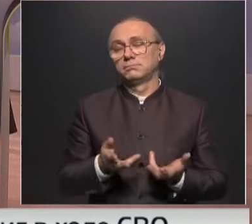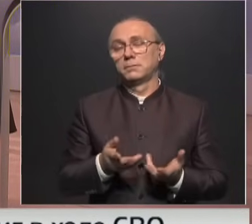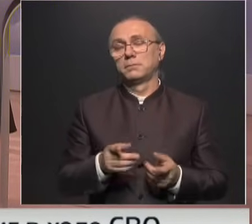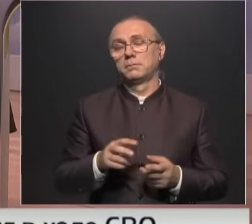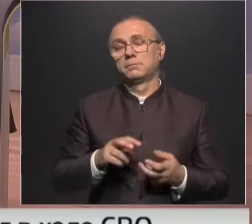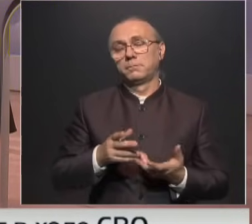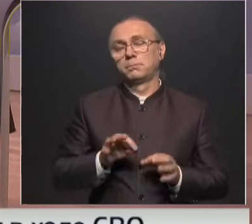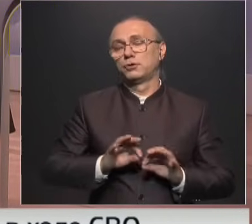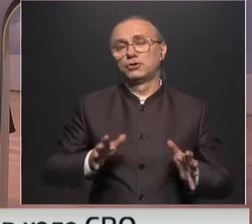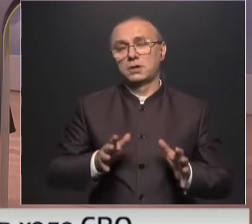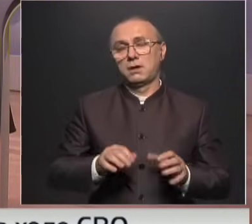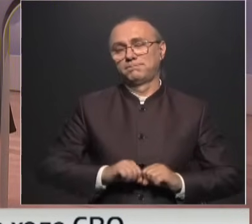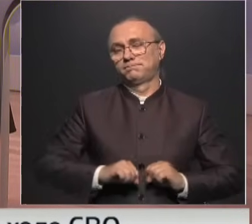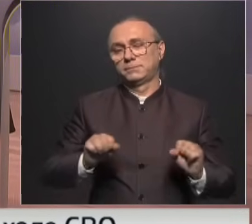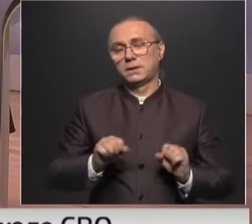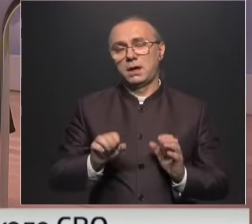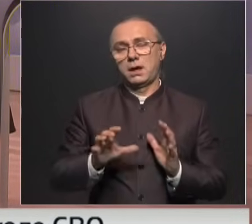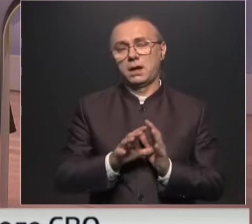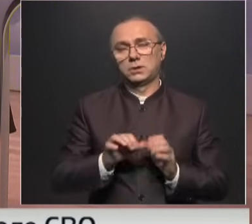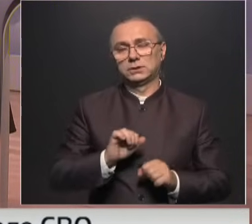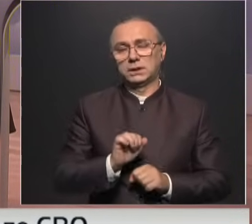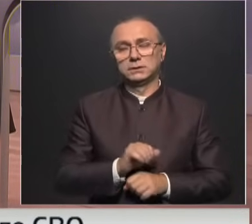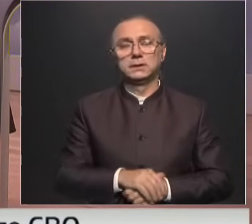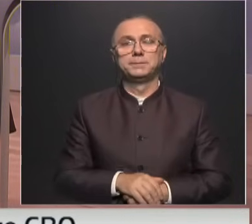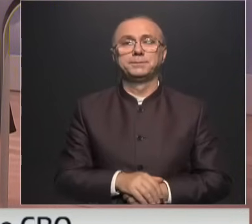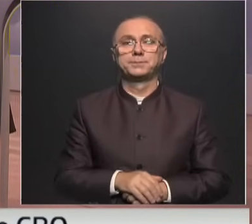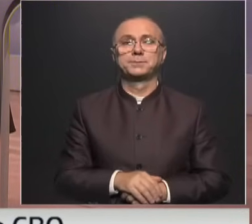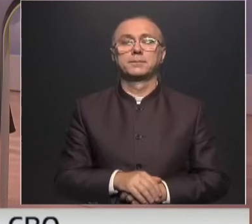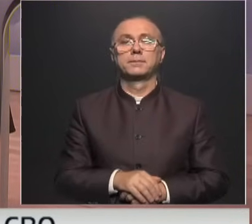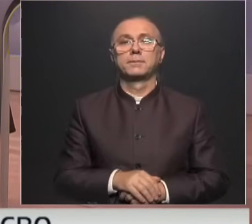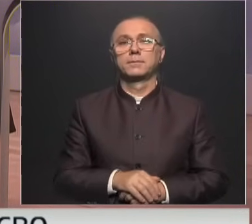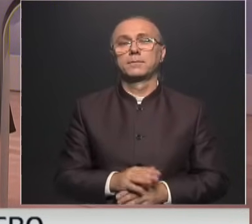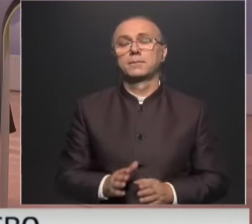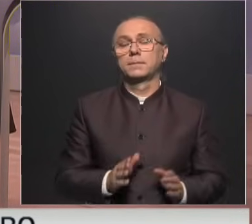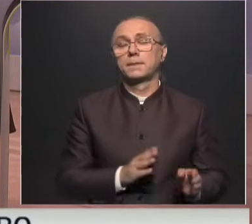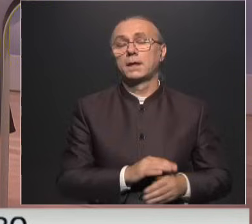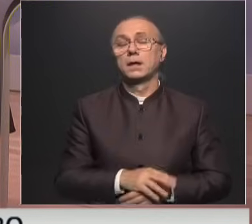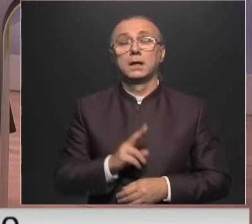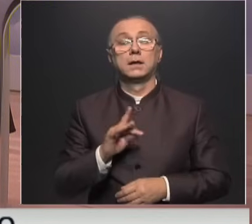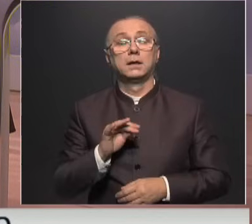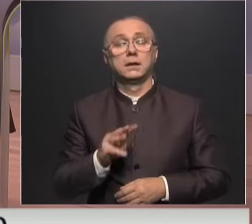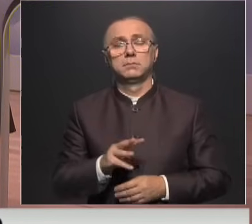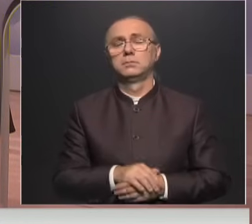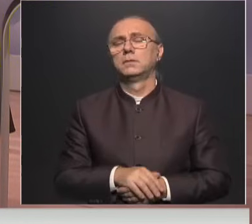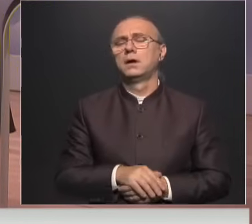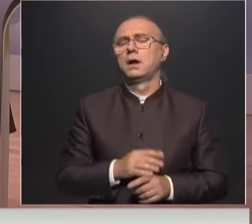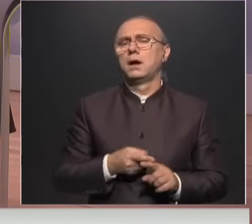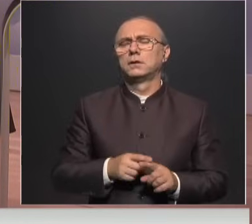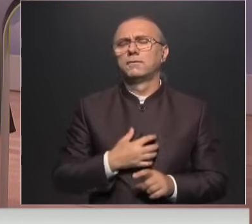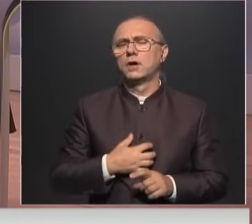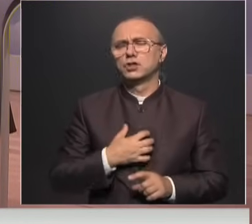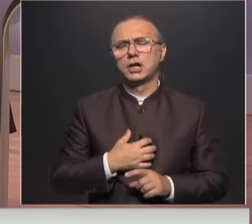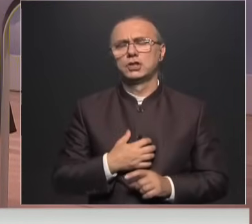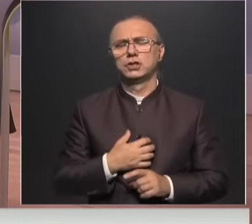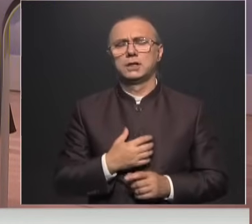Крым – это не только теплое море, ласковое солнце и исторические достопримечательности. Полуостров – это важнейший стратегический регион